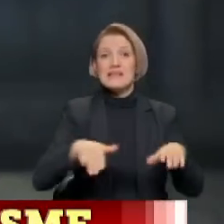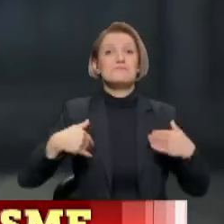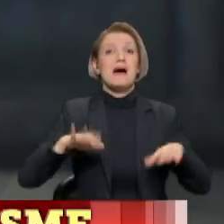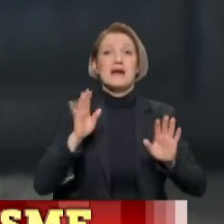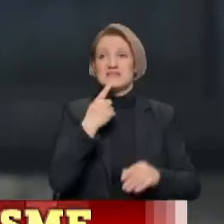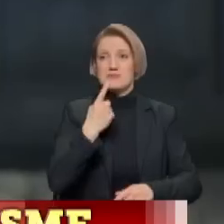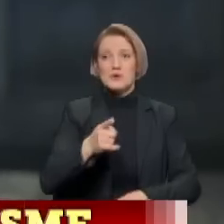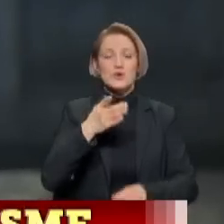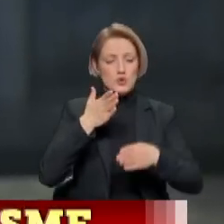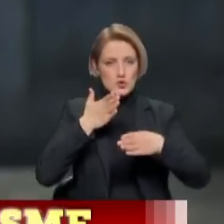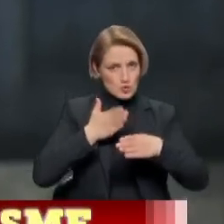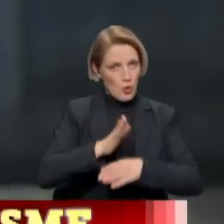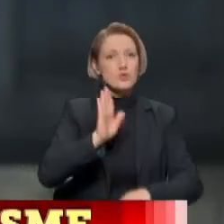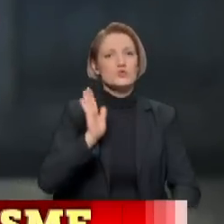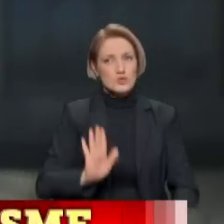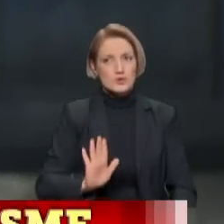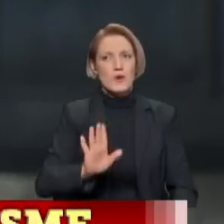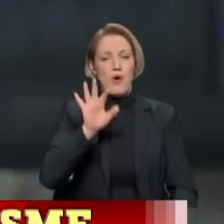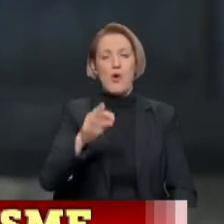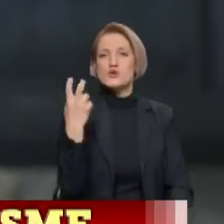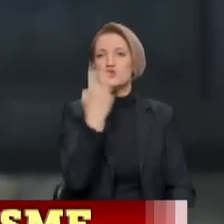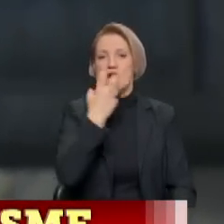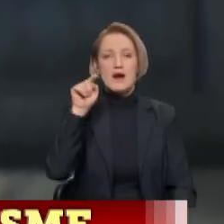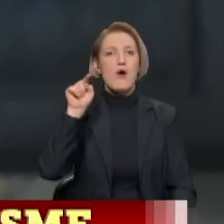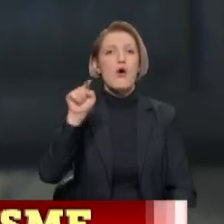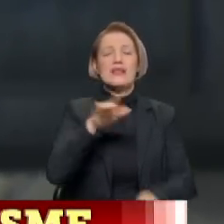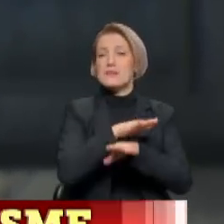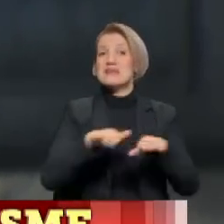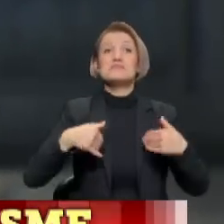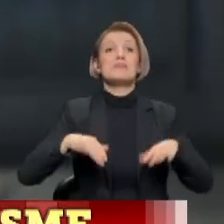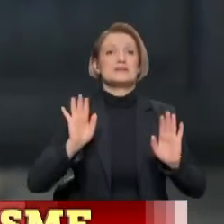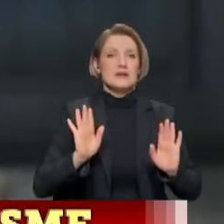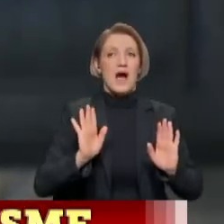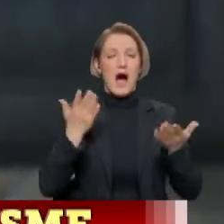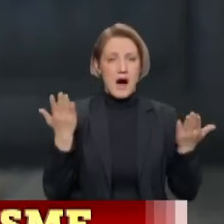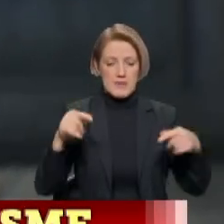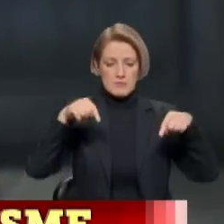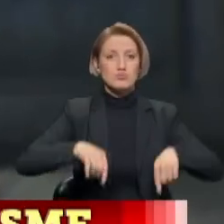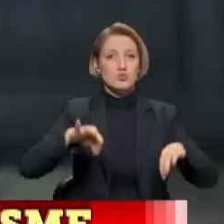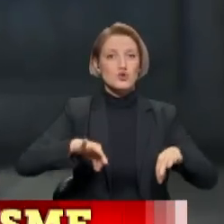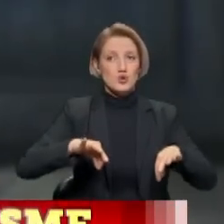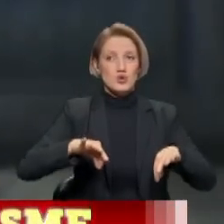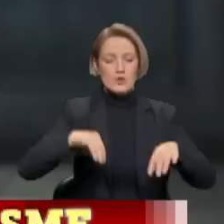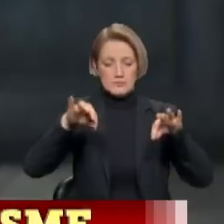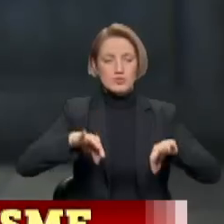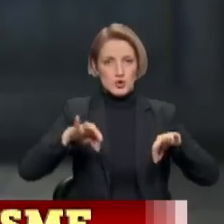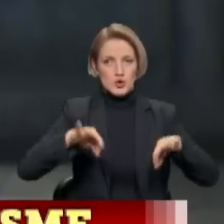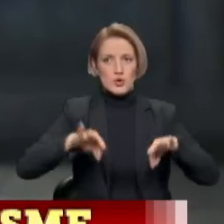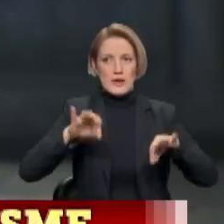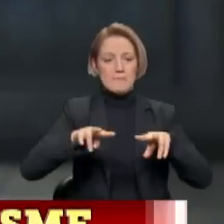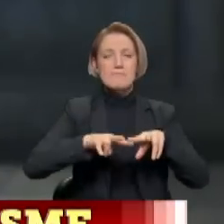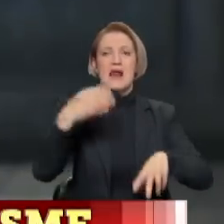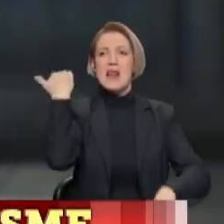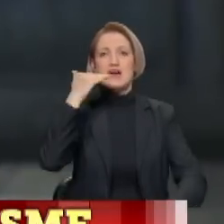bitmez. Doğrudur, o şarkı orada bitmedi. Ama bugün